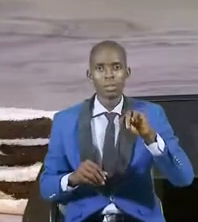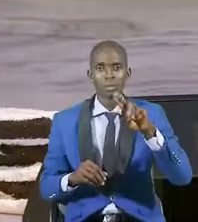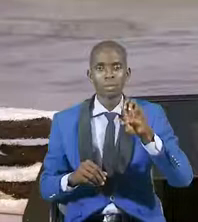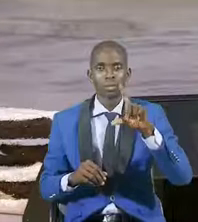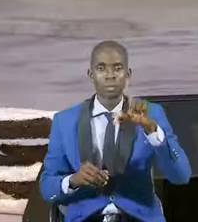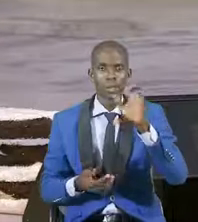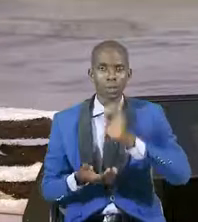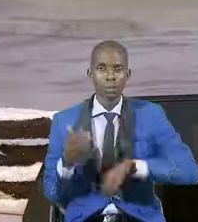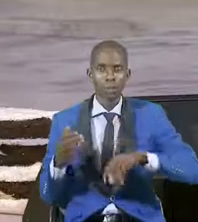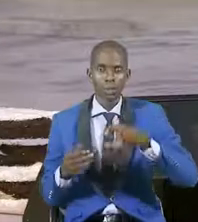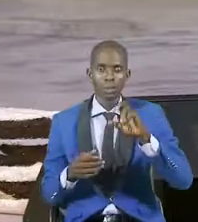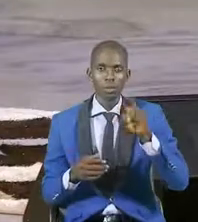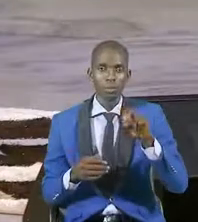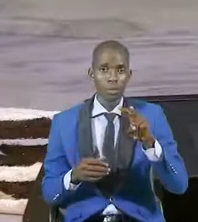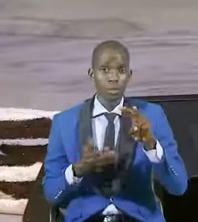12,